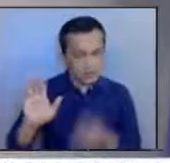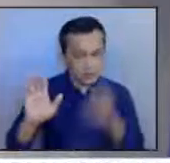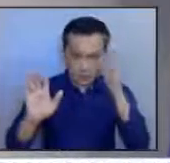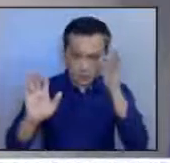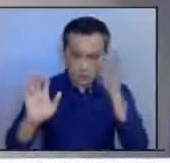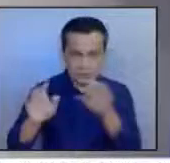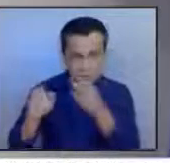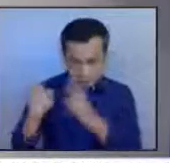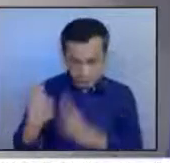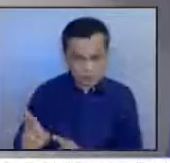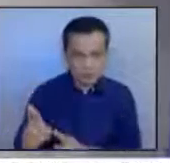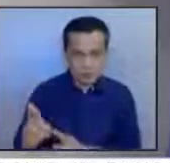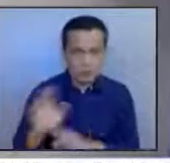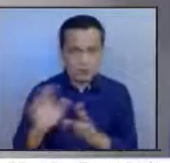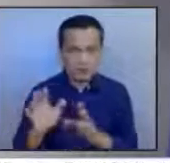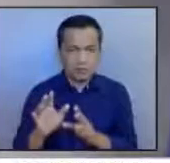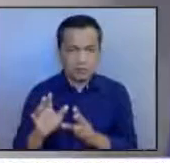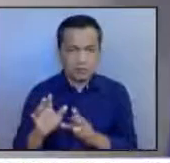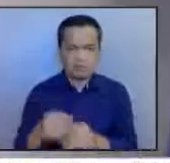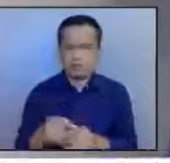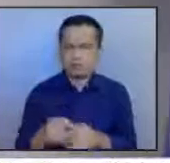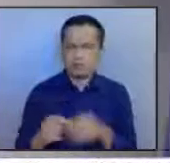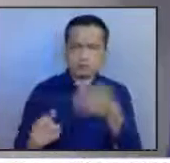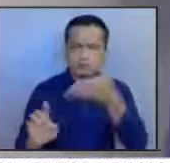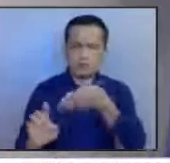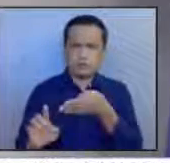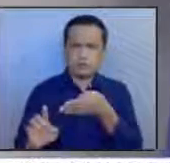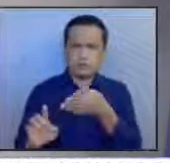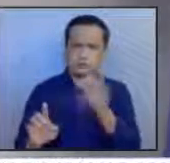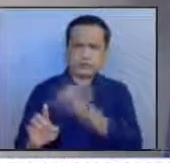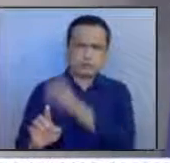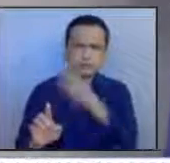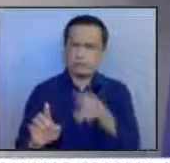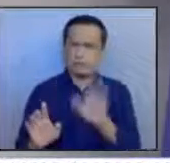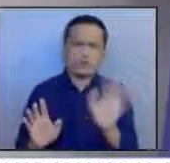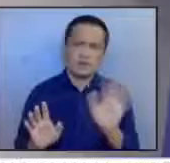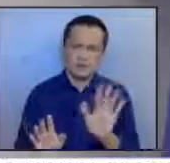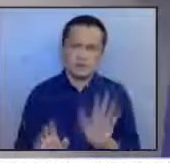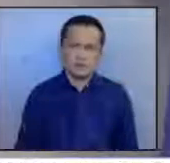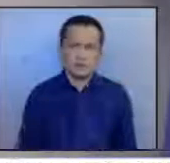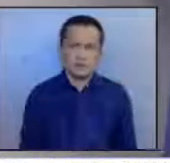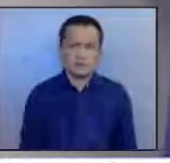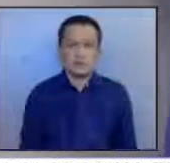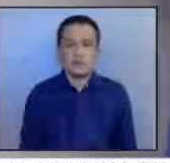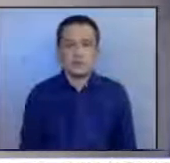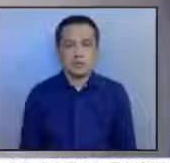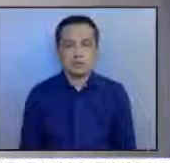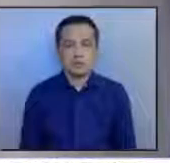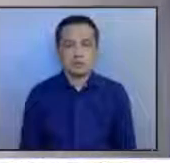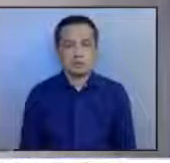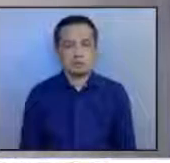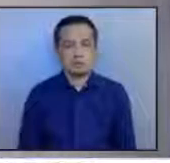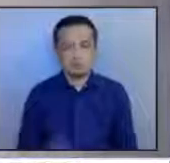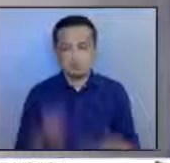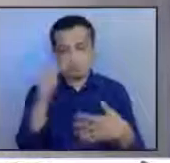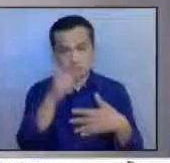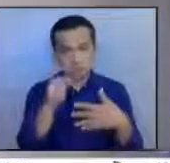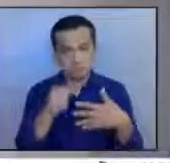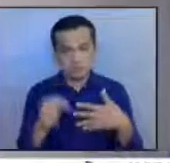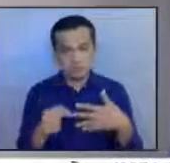tayong mahulog sa anumang stigma o diskriminasyon laban sa kanila. Ang lahat nito ay